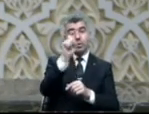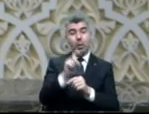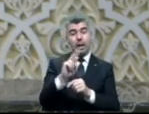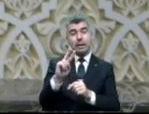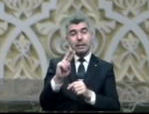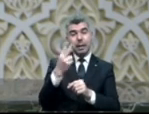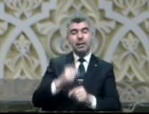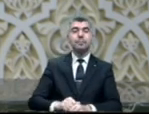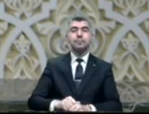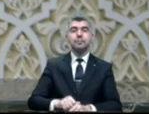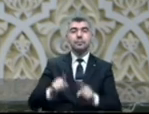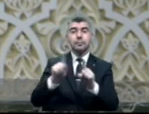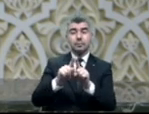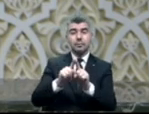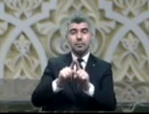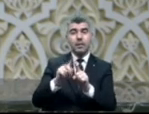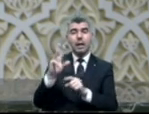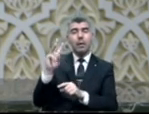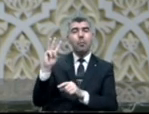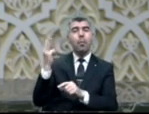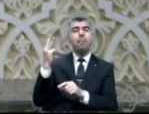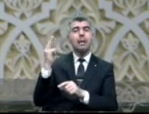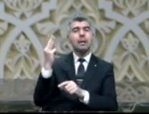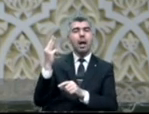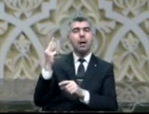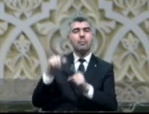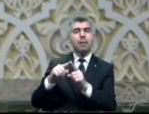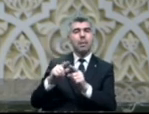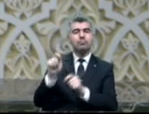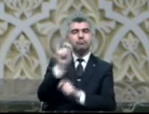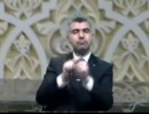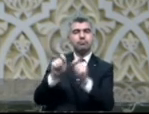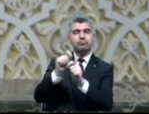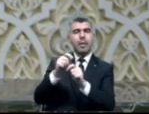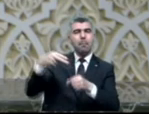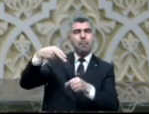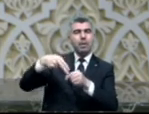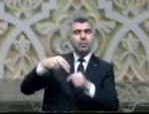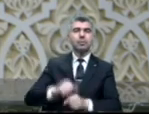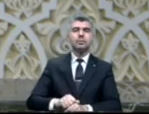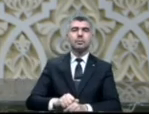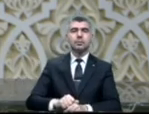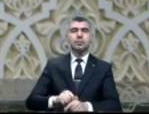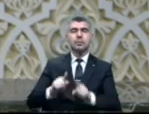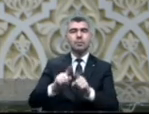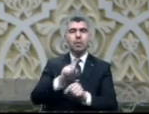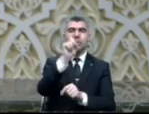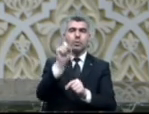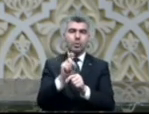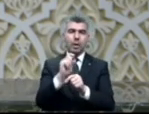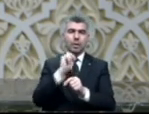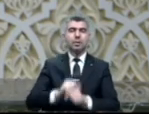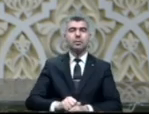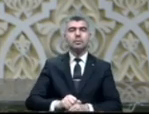موضوعه إنقاذ المصفات المغربية للبترول. سمير، الكلمة لأحد السادة المستشارين مجموعة الكونفدرالية الديمقراطية للشغل لتقديم السؤال.